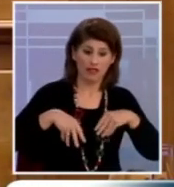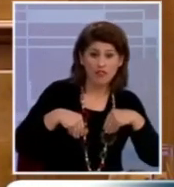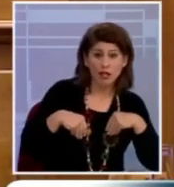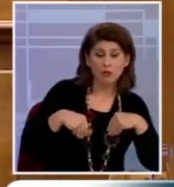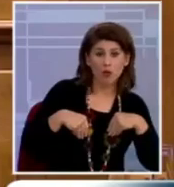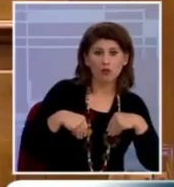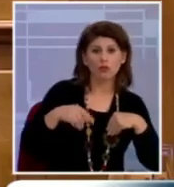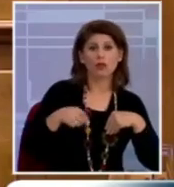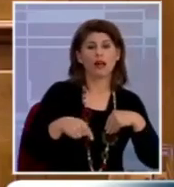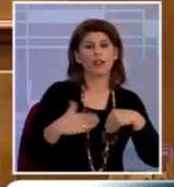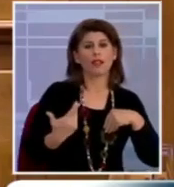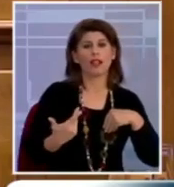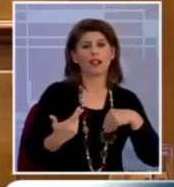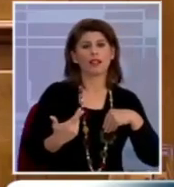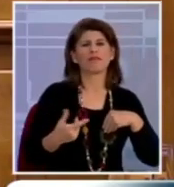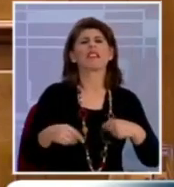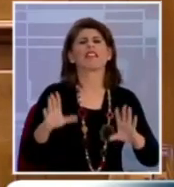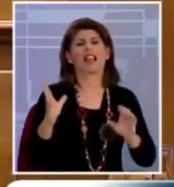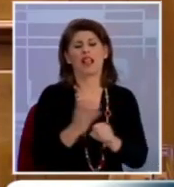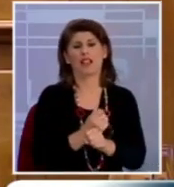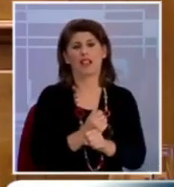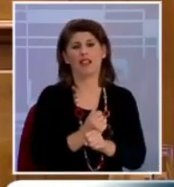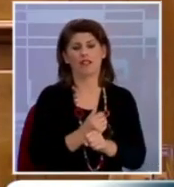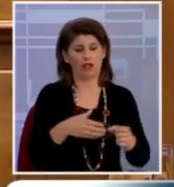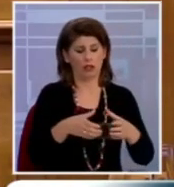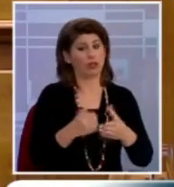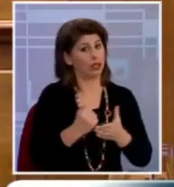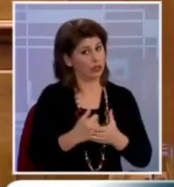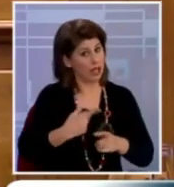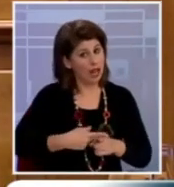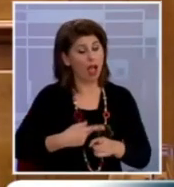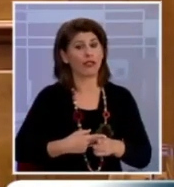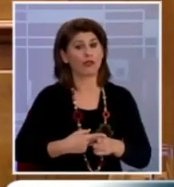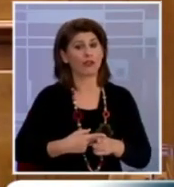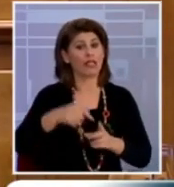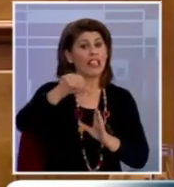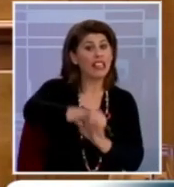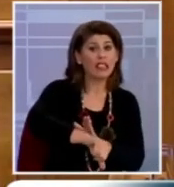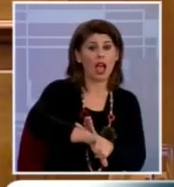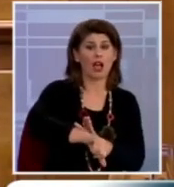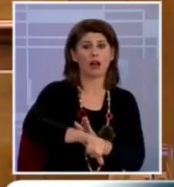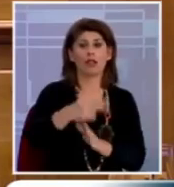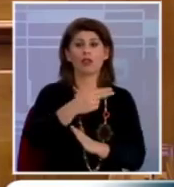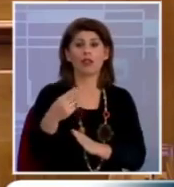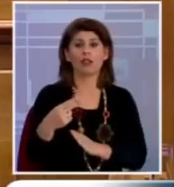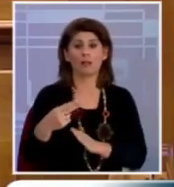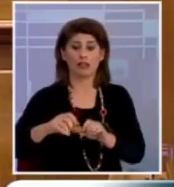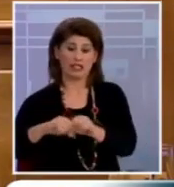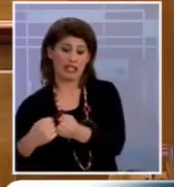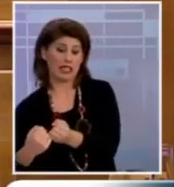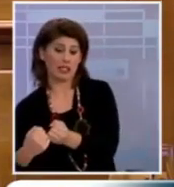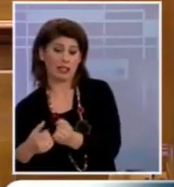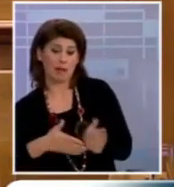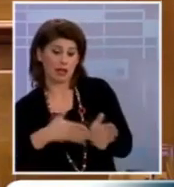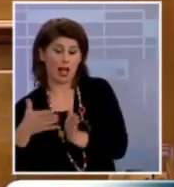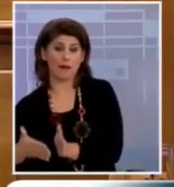η αναξιότητα της παράταξης αλλά και της χώρας όμως, η ήττα, και στο θέμα της ρήξης από την άλλη πλευρά